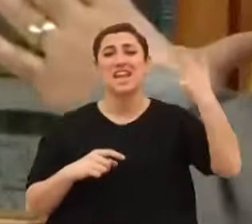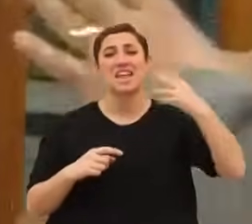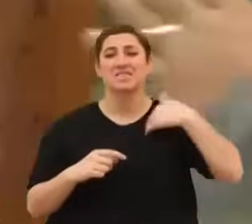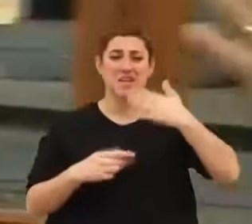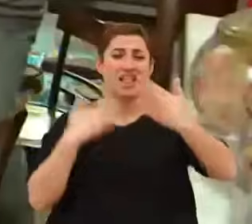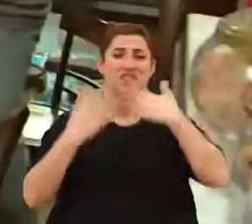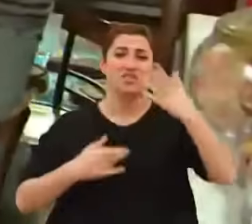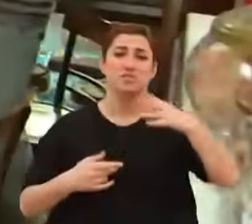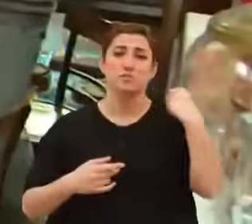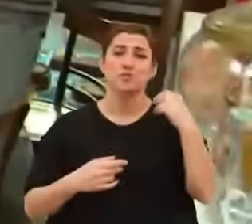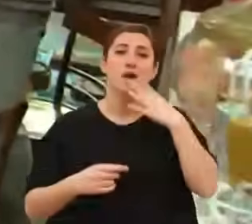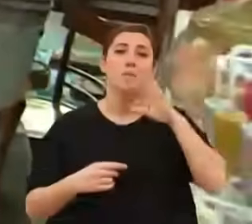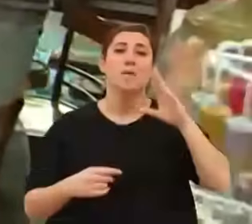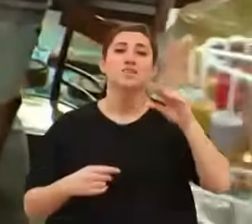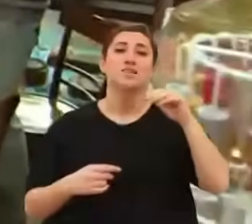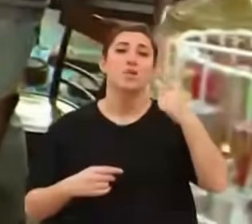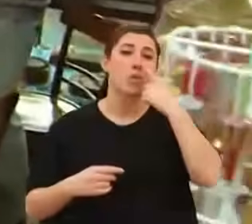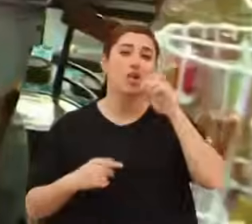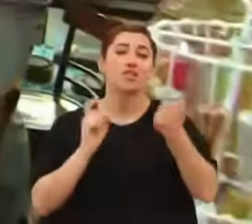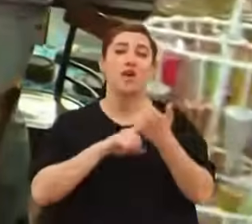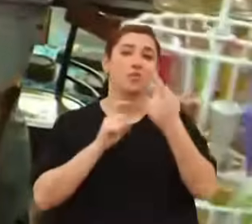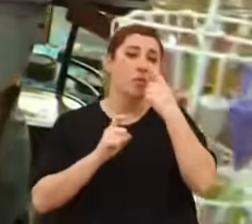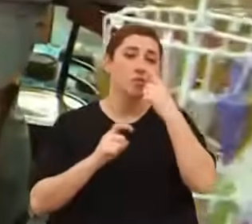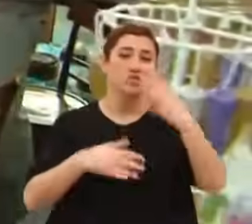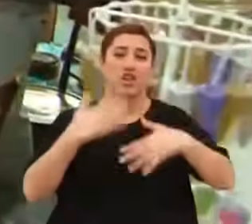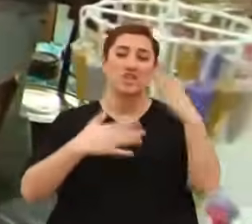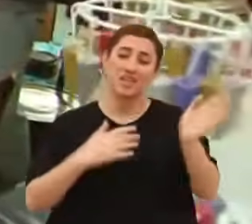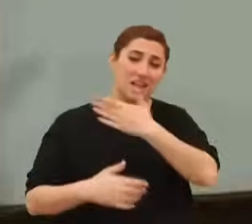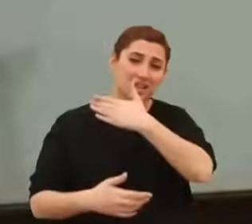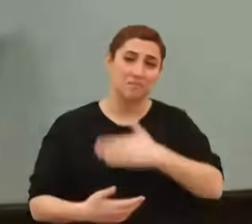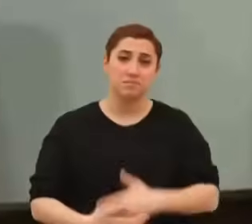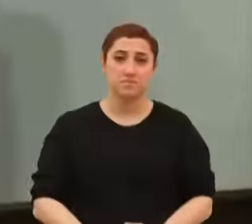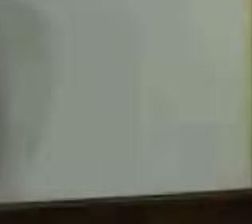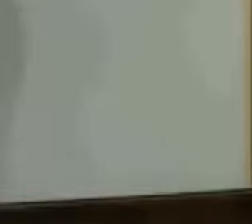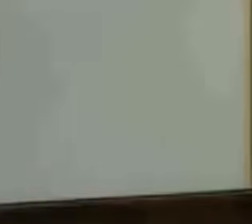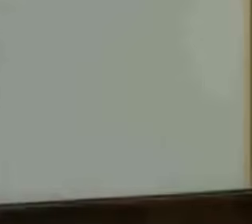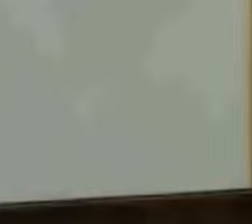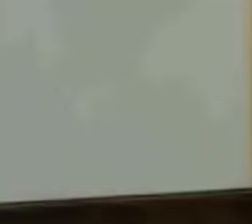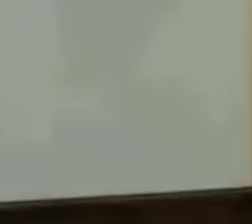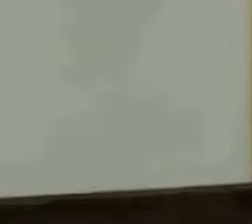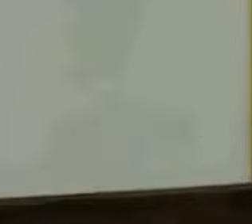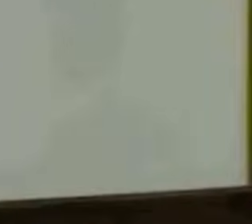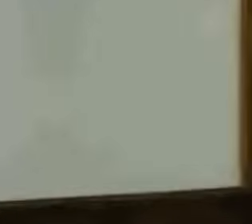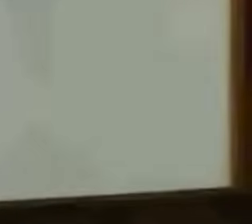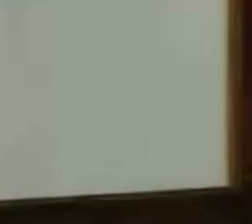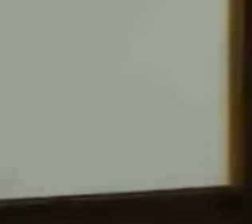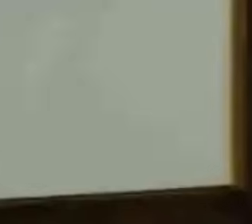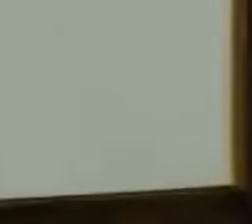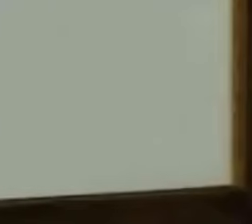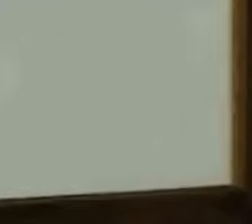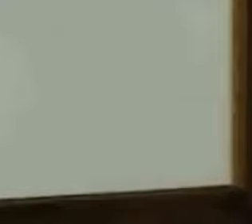resmine başlayacağım. Gitmiyorum. Mis gibi pasta kokusunu, tavuk kokusunu her şey yaptım burada. Hadi. Diğer kapıdan ağlayarak çıktı.